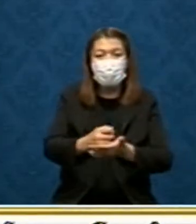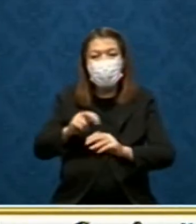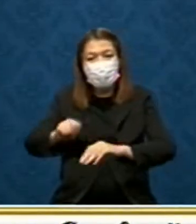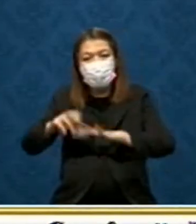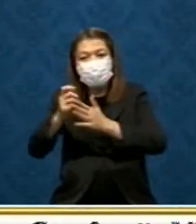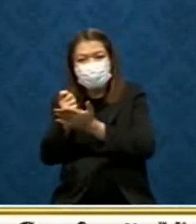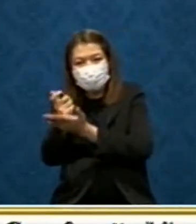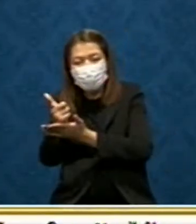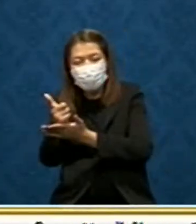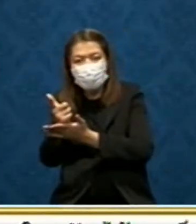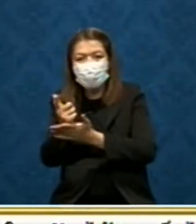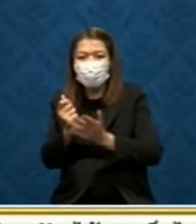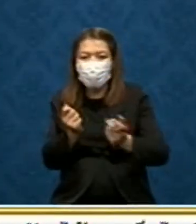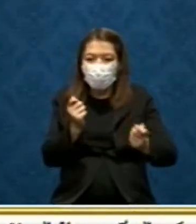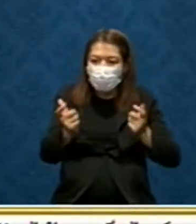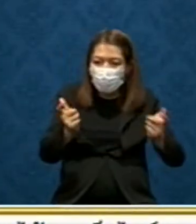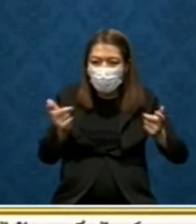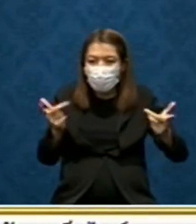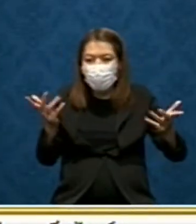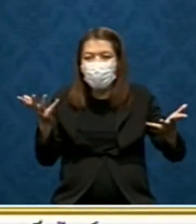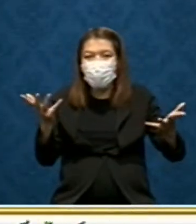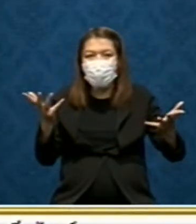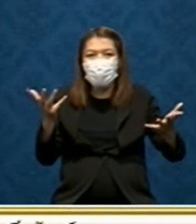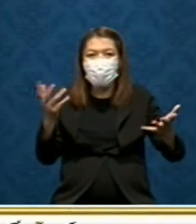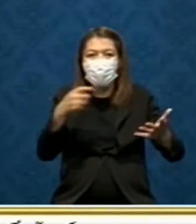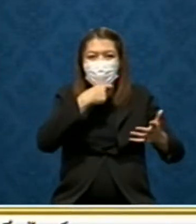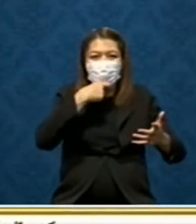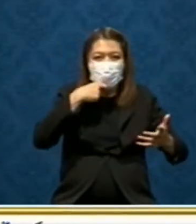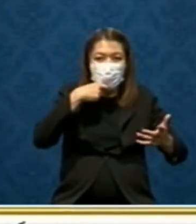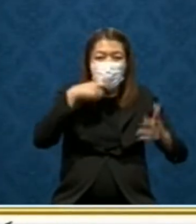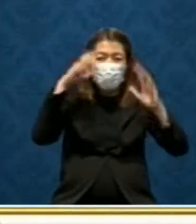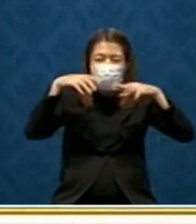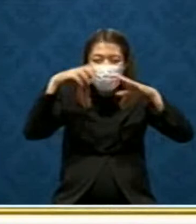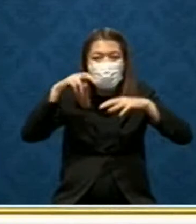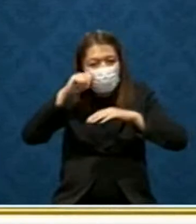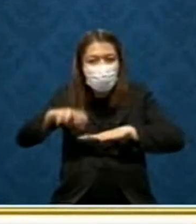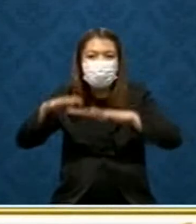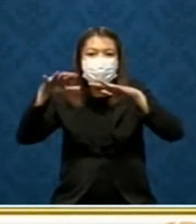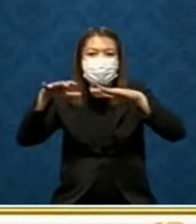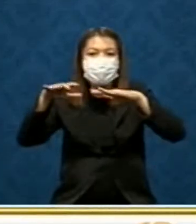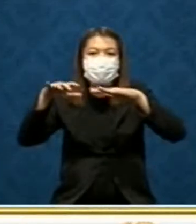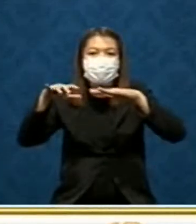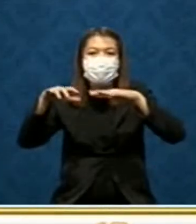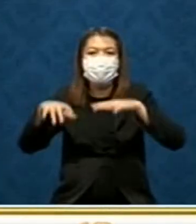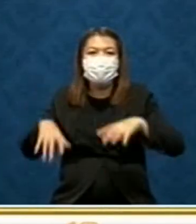งงเลยวามานจะจ่ายภัยไก่อนนะเพรามแงอยู่ดีๆ ฟอผลมาปรับท่วมพื้บเลย